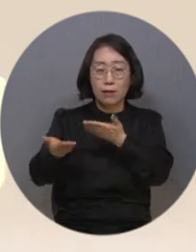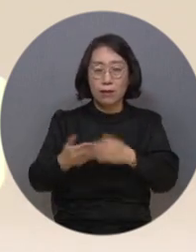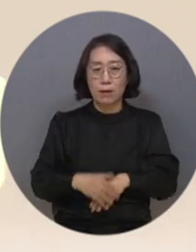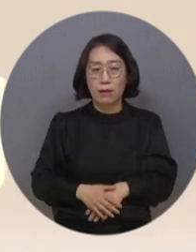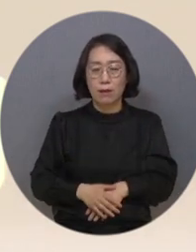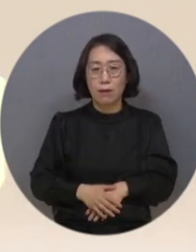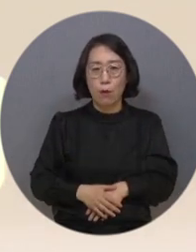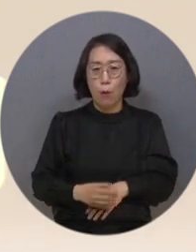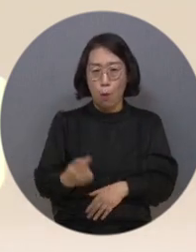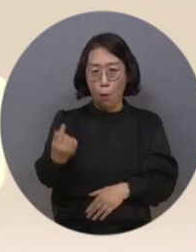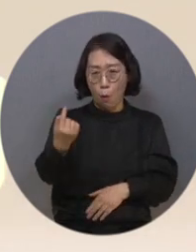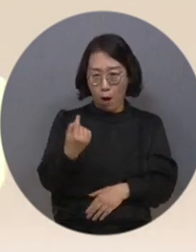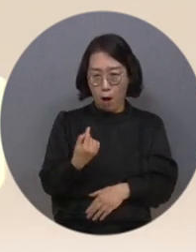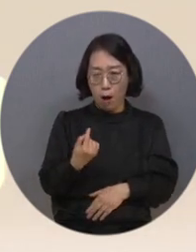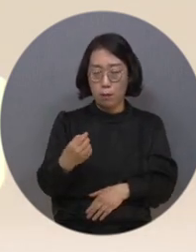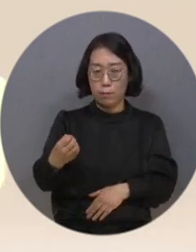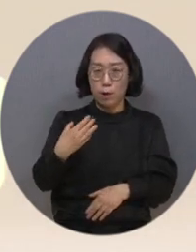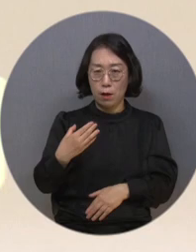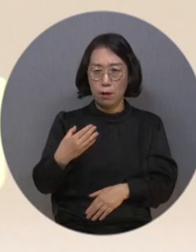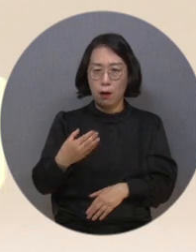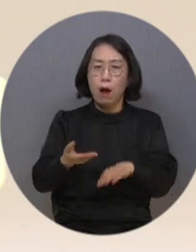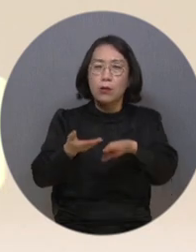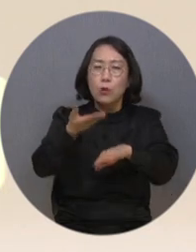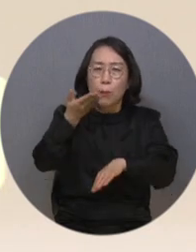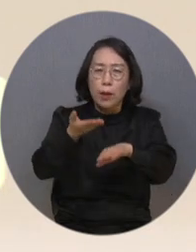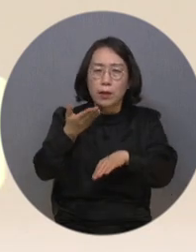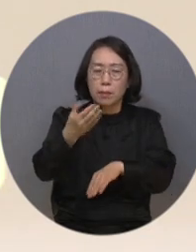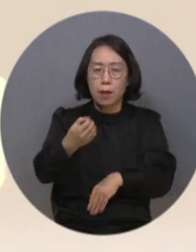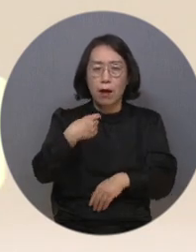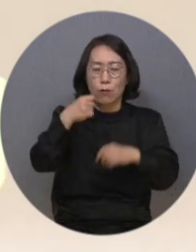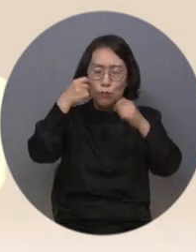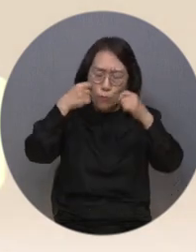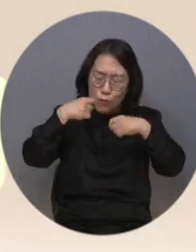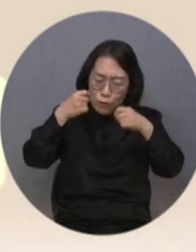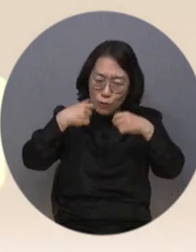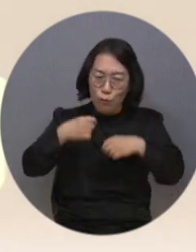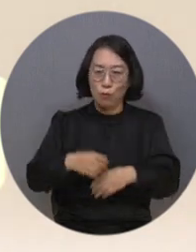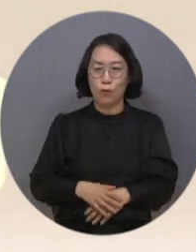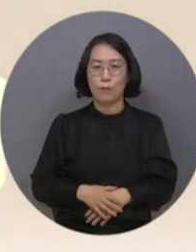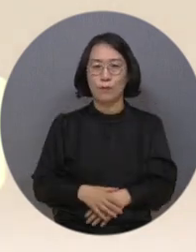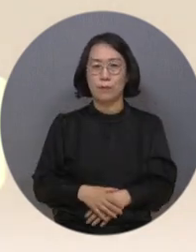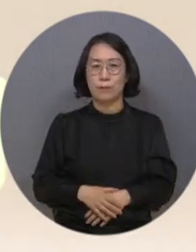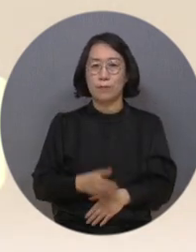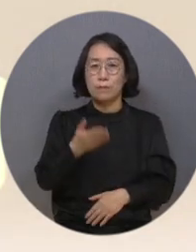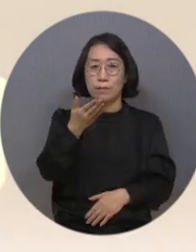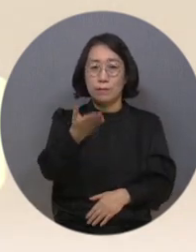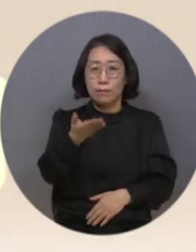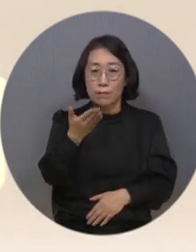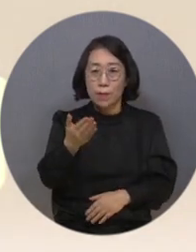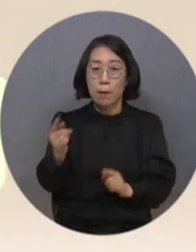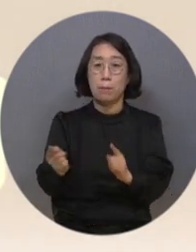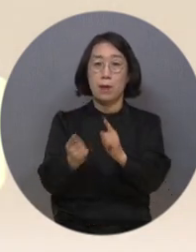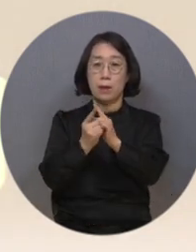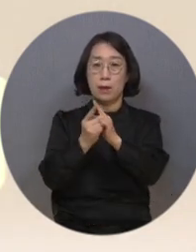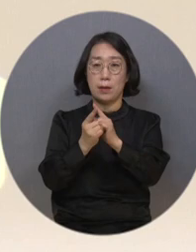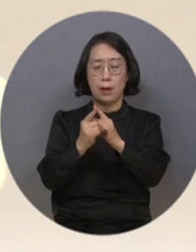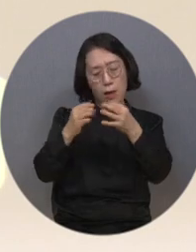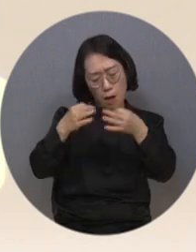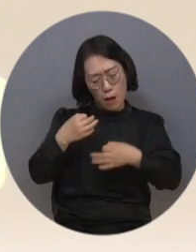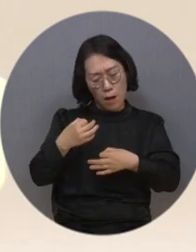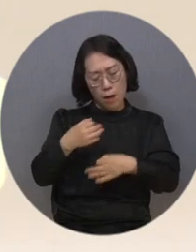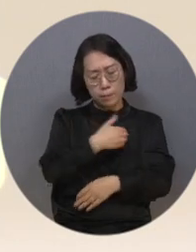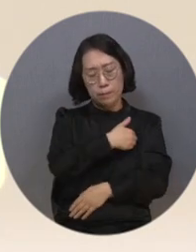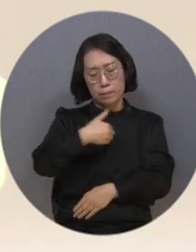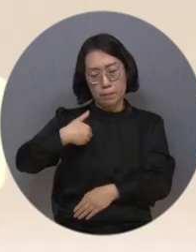이야기를 해요. 선배님, 울면서 선배님을 뵈니까 저도 할 수 있을 것